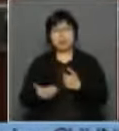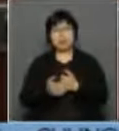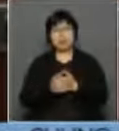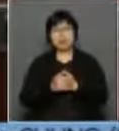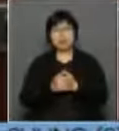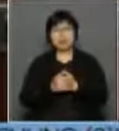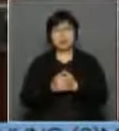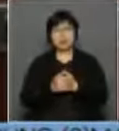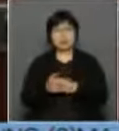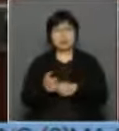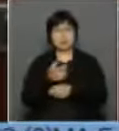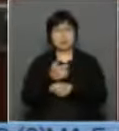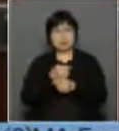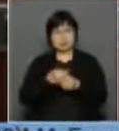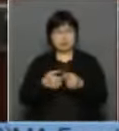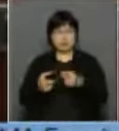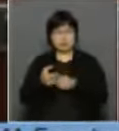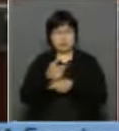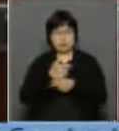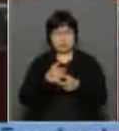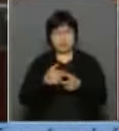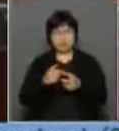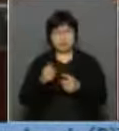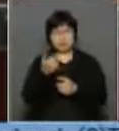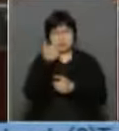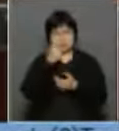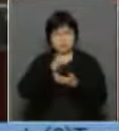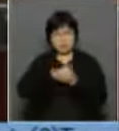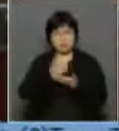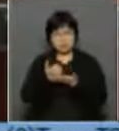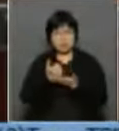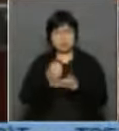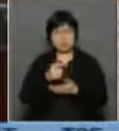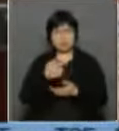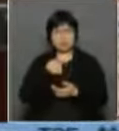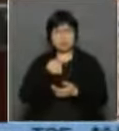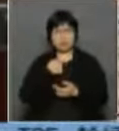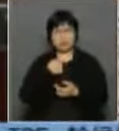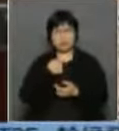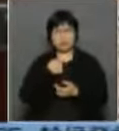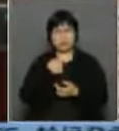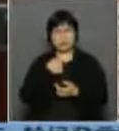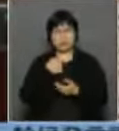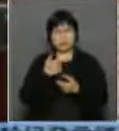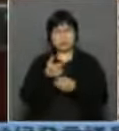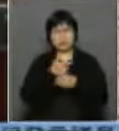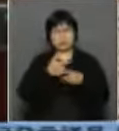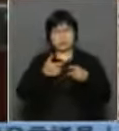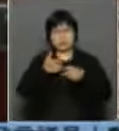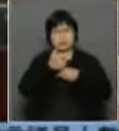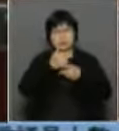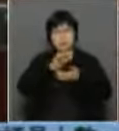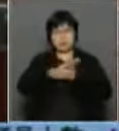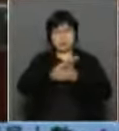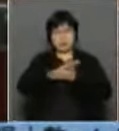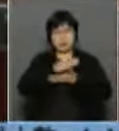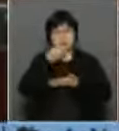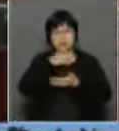那個營運得不得法呢？如果以我做生意的經驗來